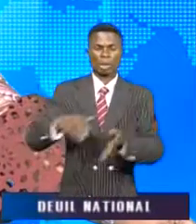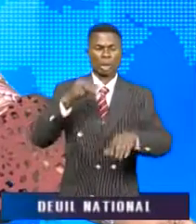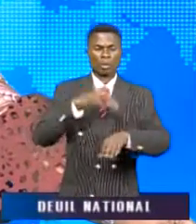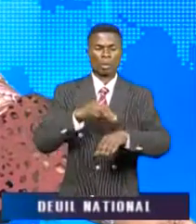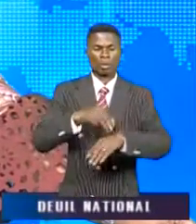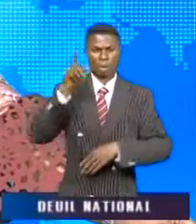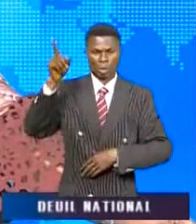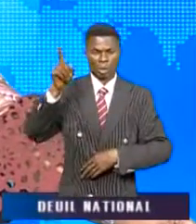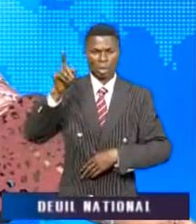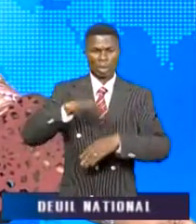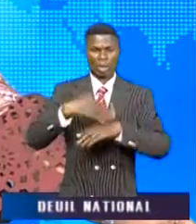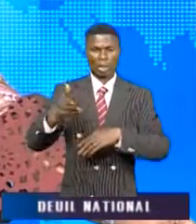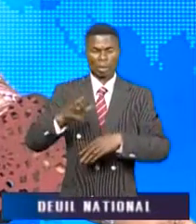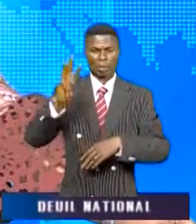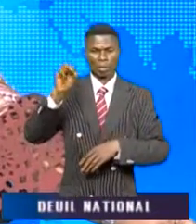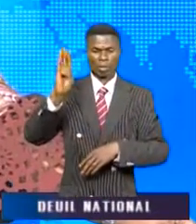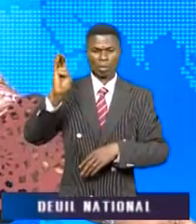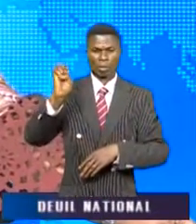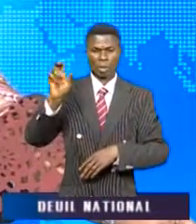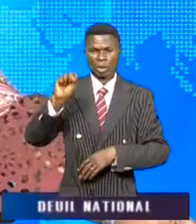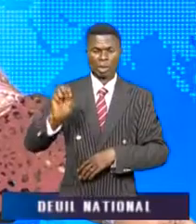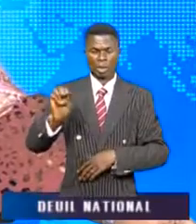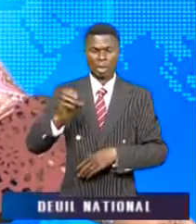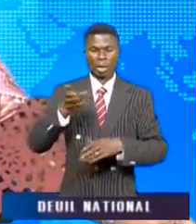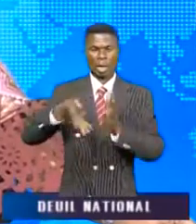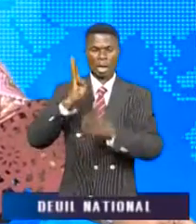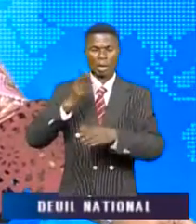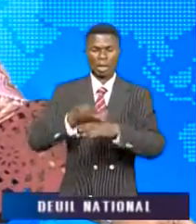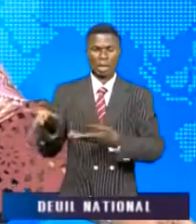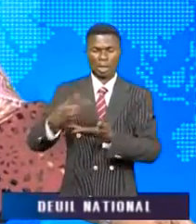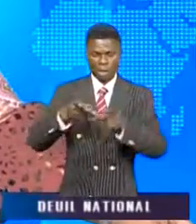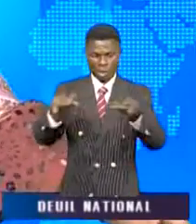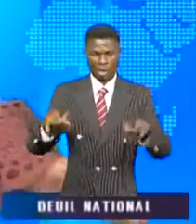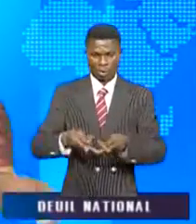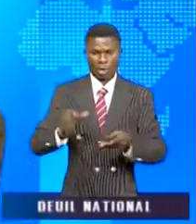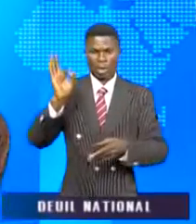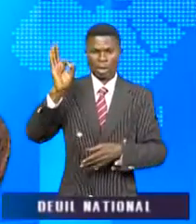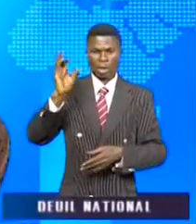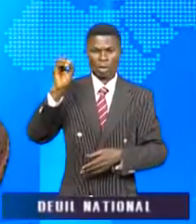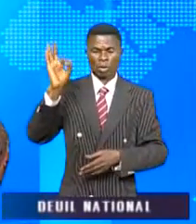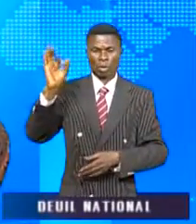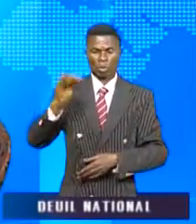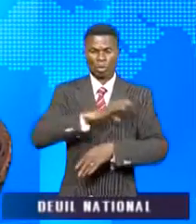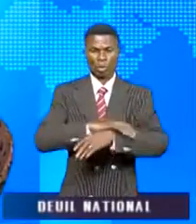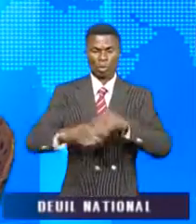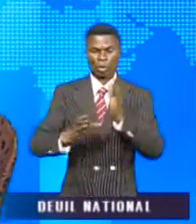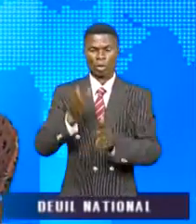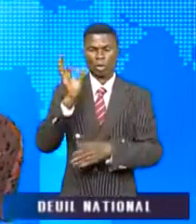Matadi après Mbete Kefouti. À 14h, retour à la salle Kofi à Sosimat pour un